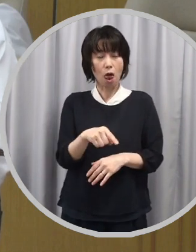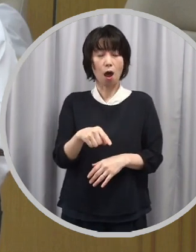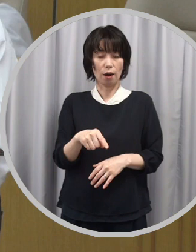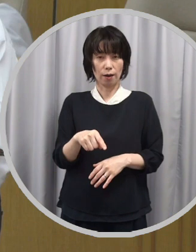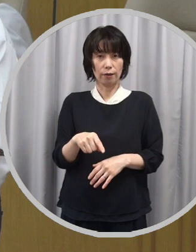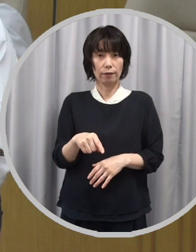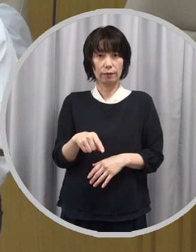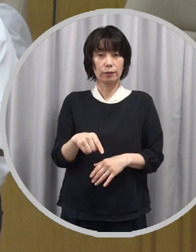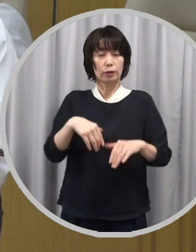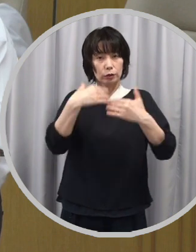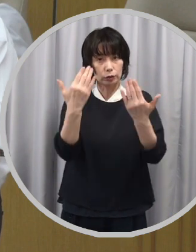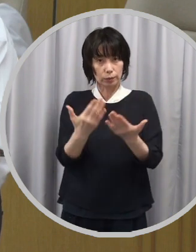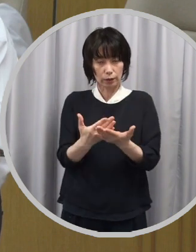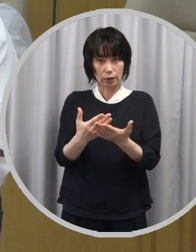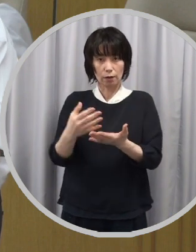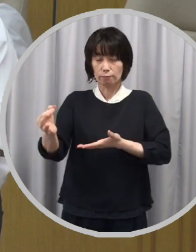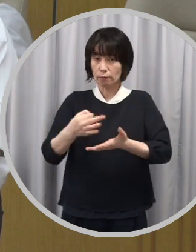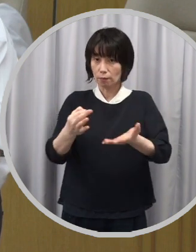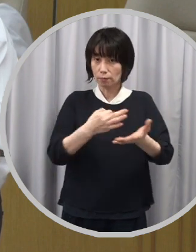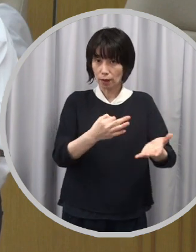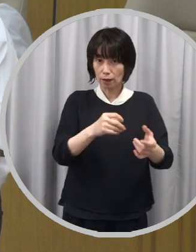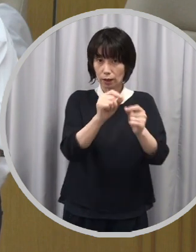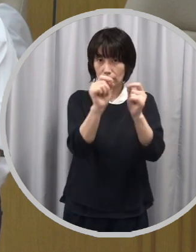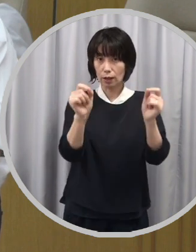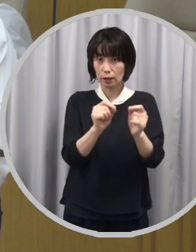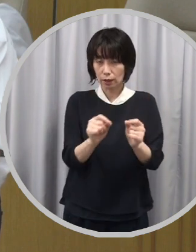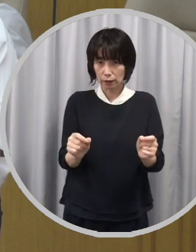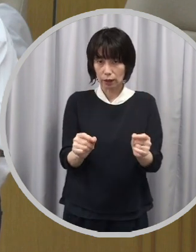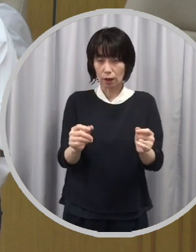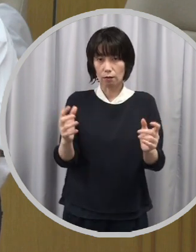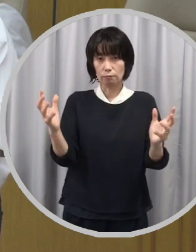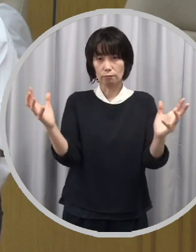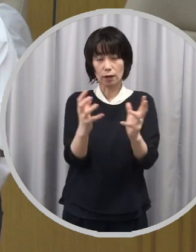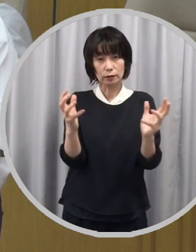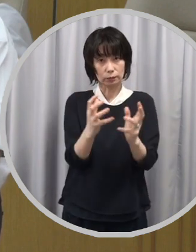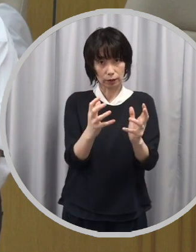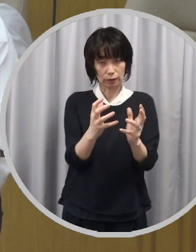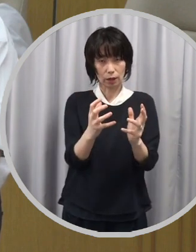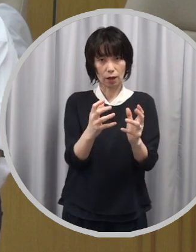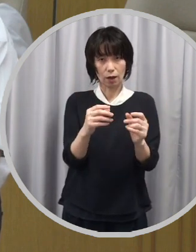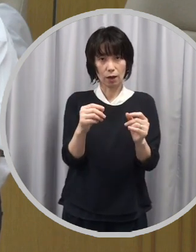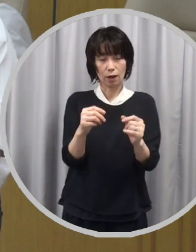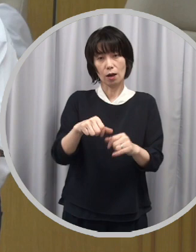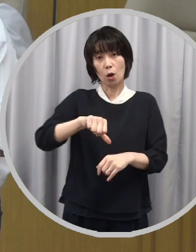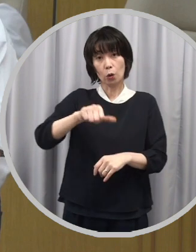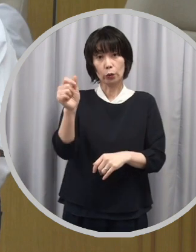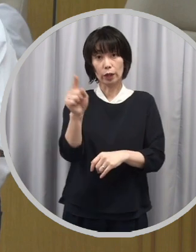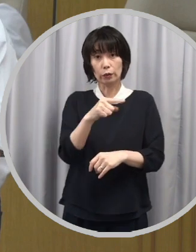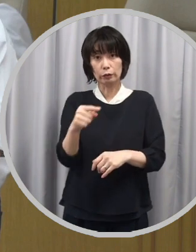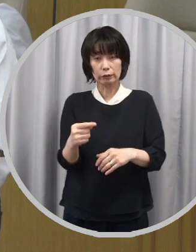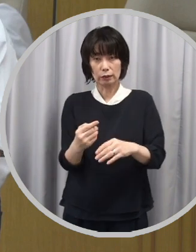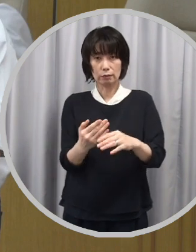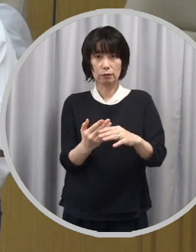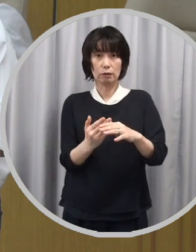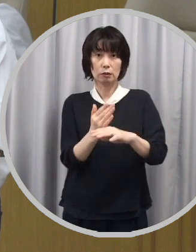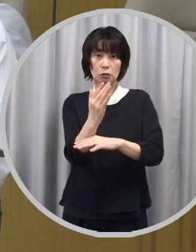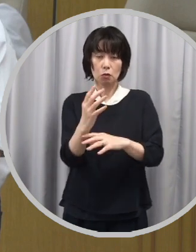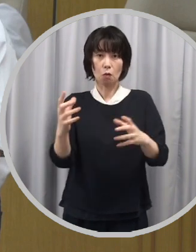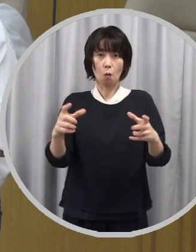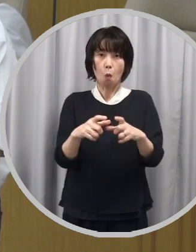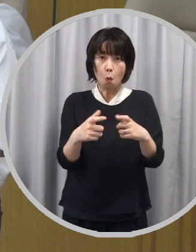がすべて分譲され、人が定住すると、500人以上の人口増につながるもの